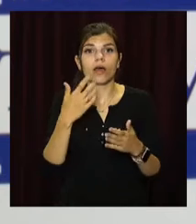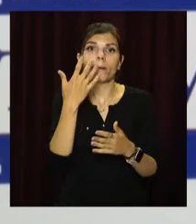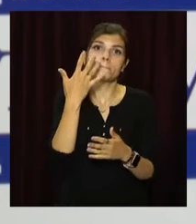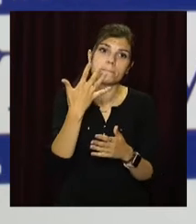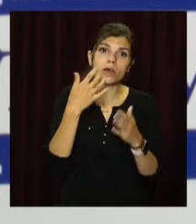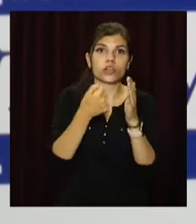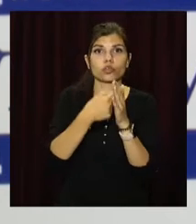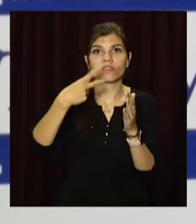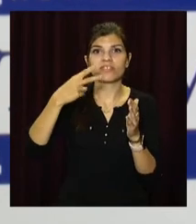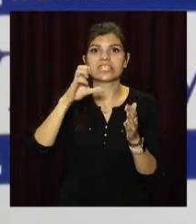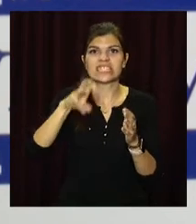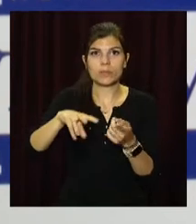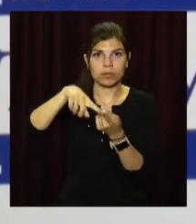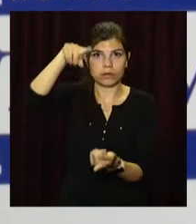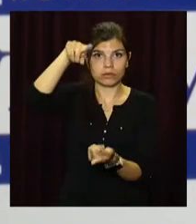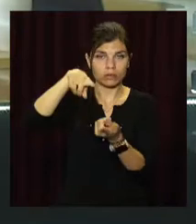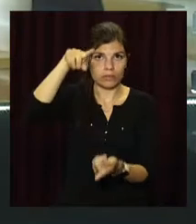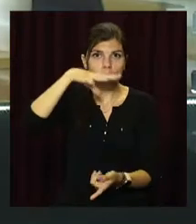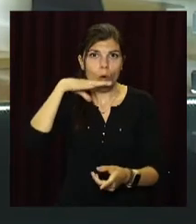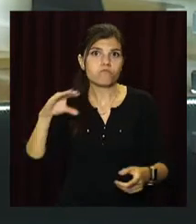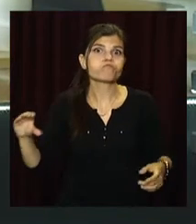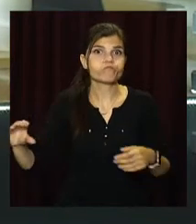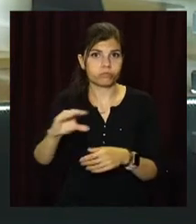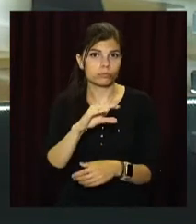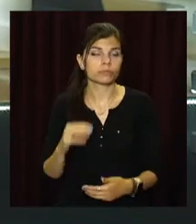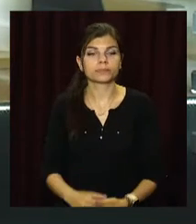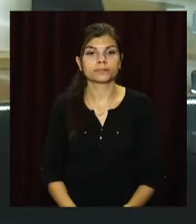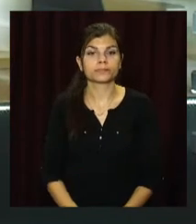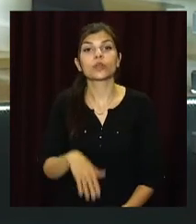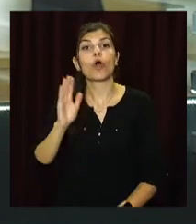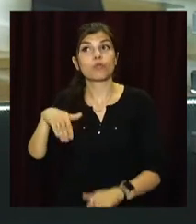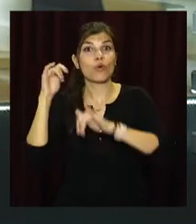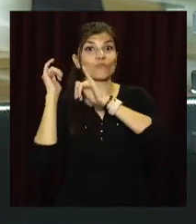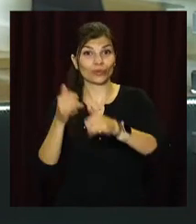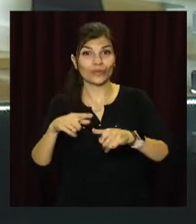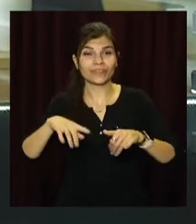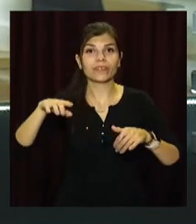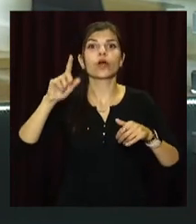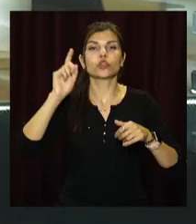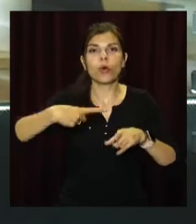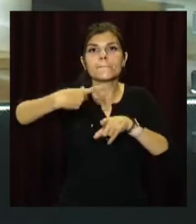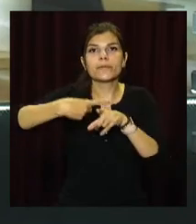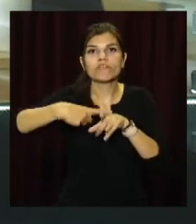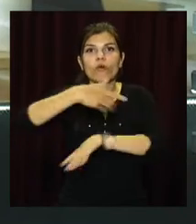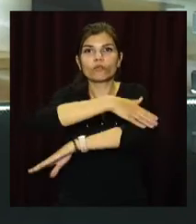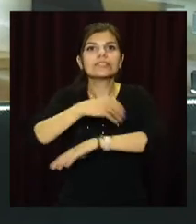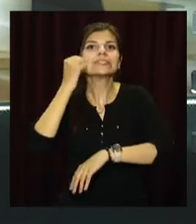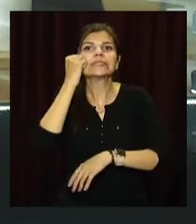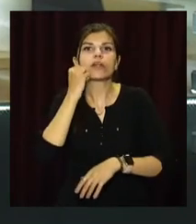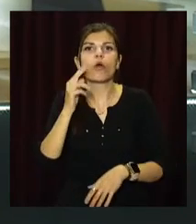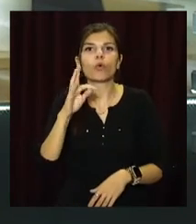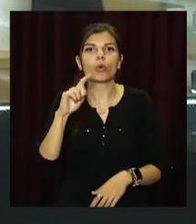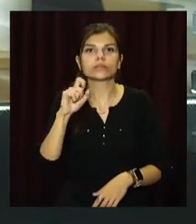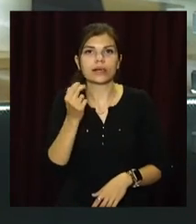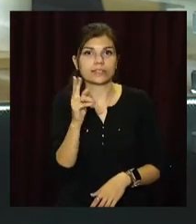до 20 сантиметрів по-різному. Після зливи провалля утворилося і на перехресті вулиць Старокозацької